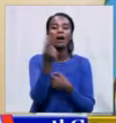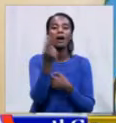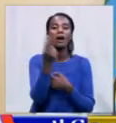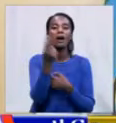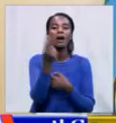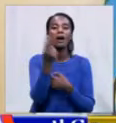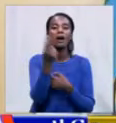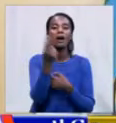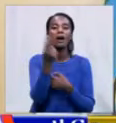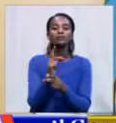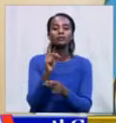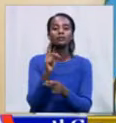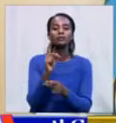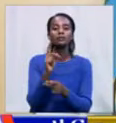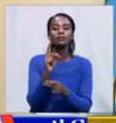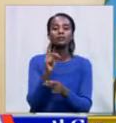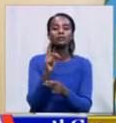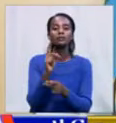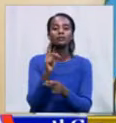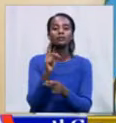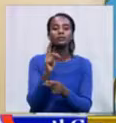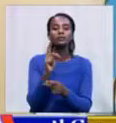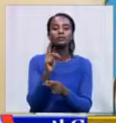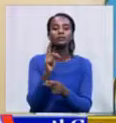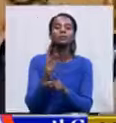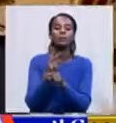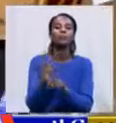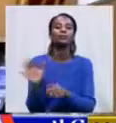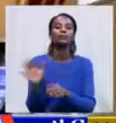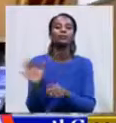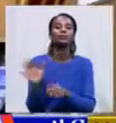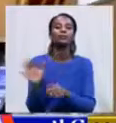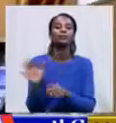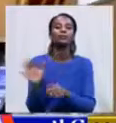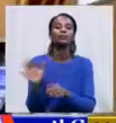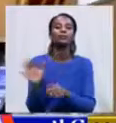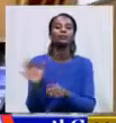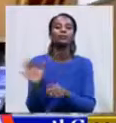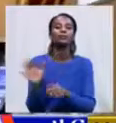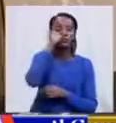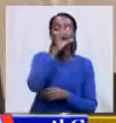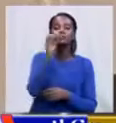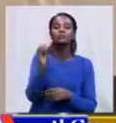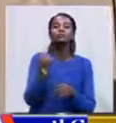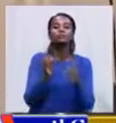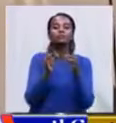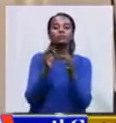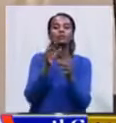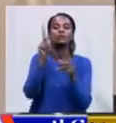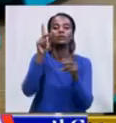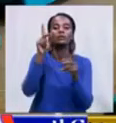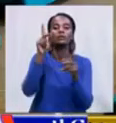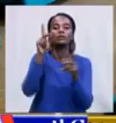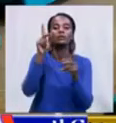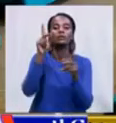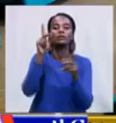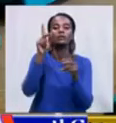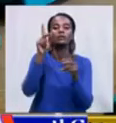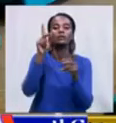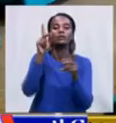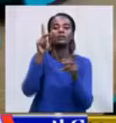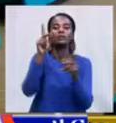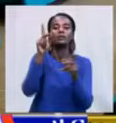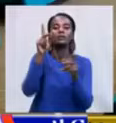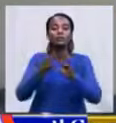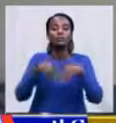እንጠንቀቅ። አላሁ ጀለ ወዐዚ ይጠብቀን ይጠብቃችሁ። ኡስታዝ መሐመድ ሙስጠፋ ክለውም ህብረተሰቡ የህክምና ባለሙያዎች